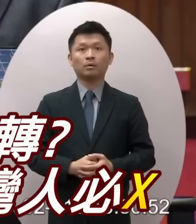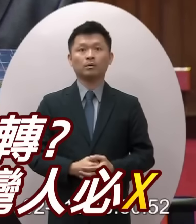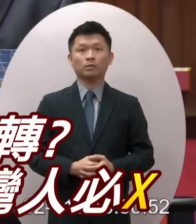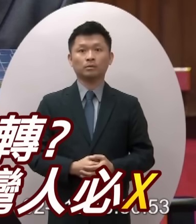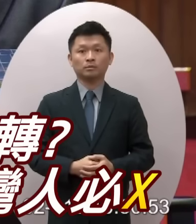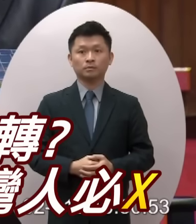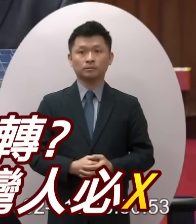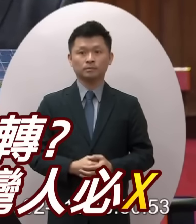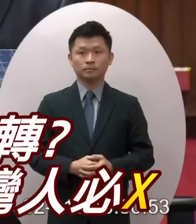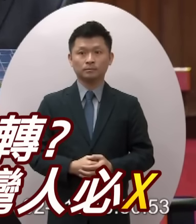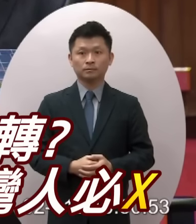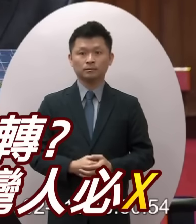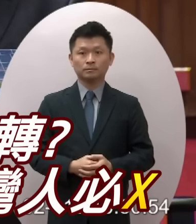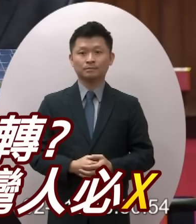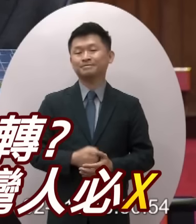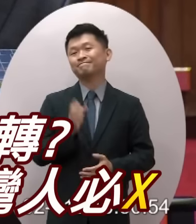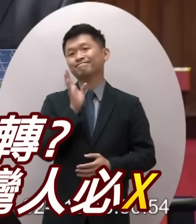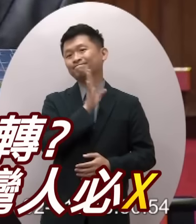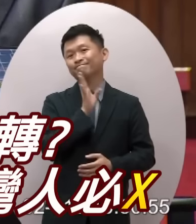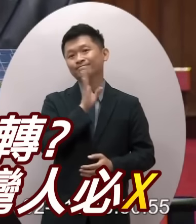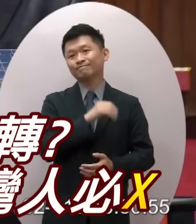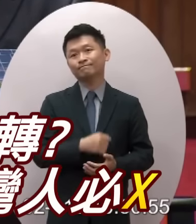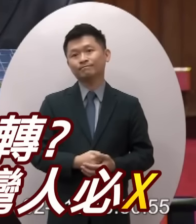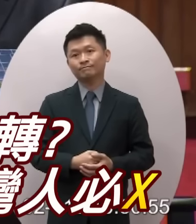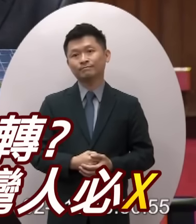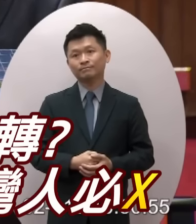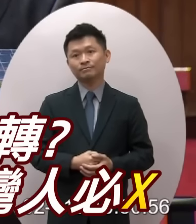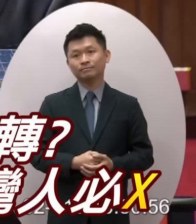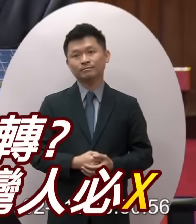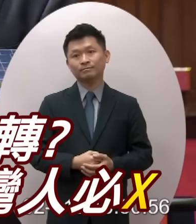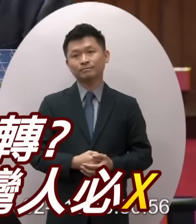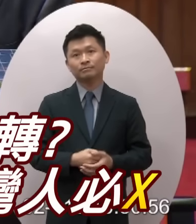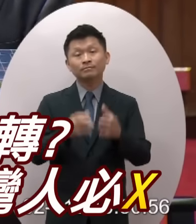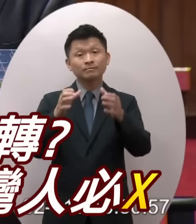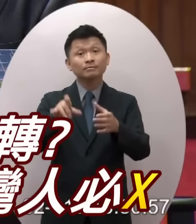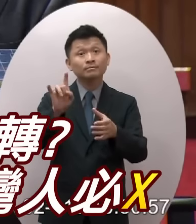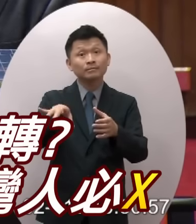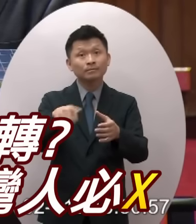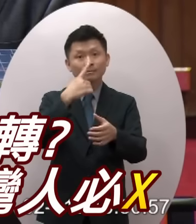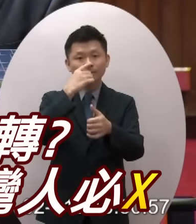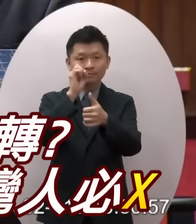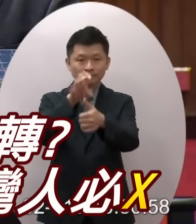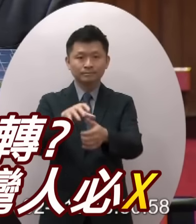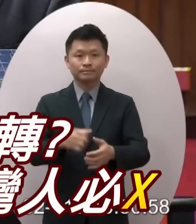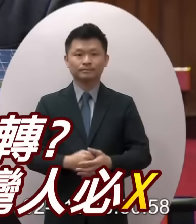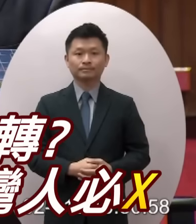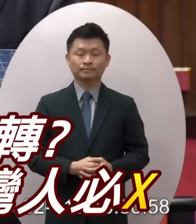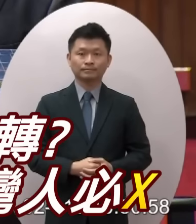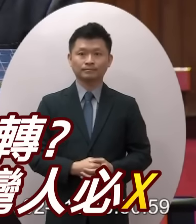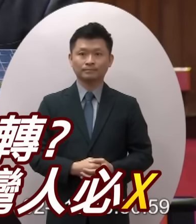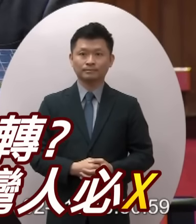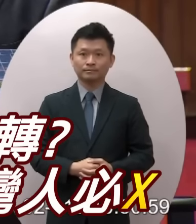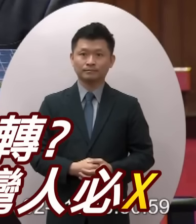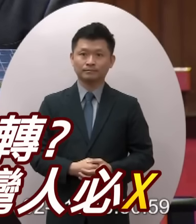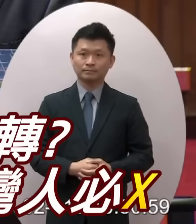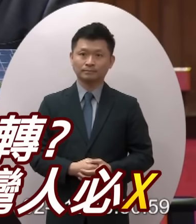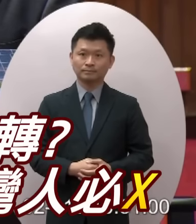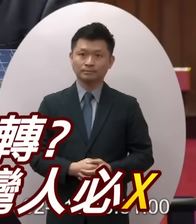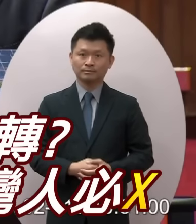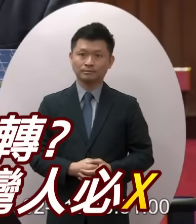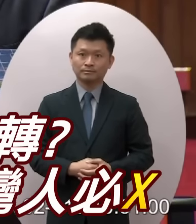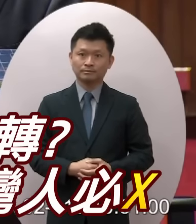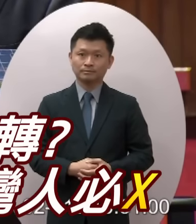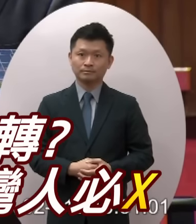我知影， 无功能，无功能技术去成立的，我去阿你讲，这雷震拉雷干